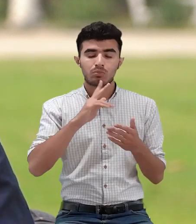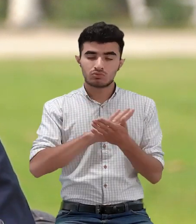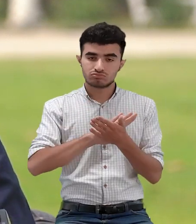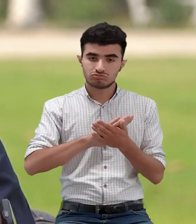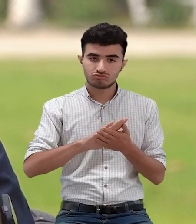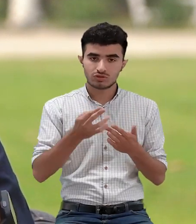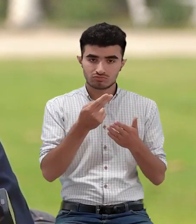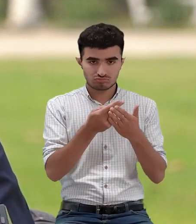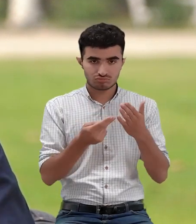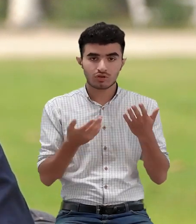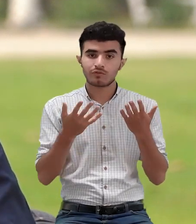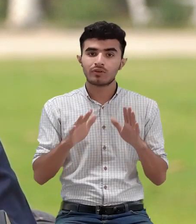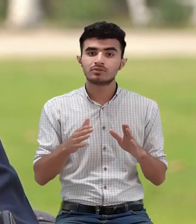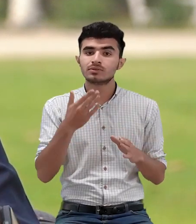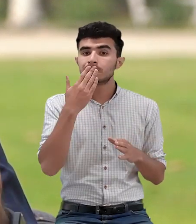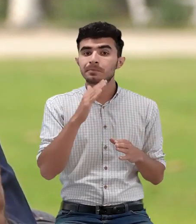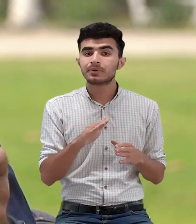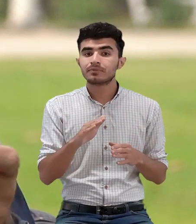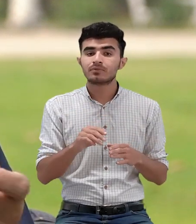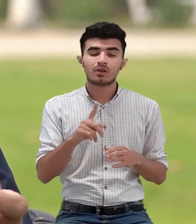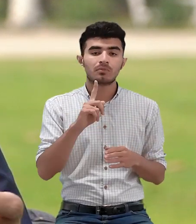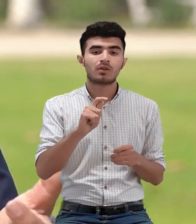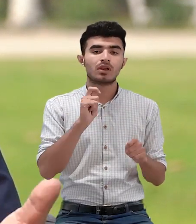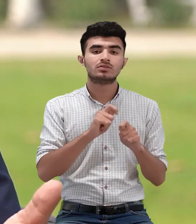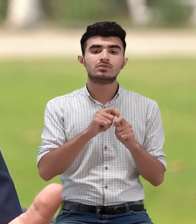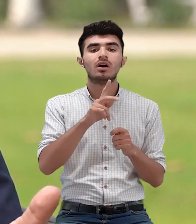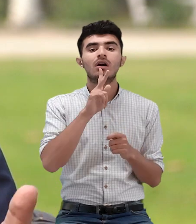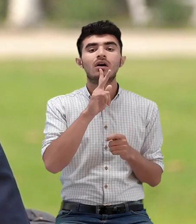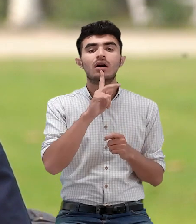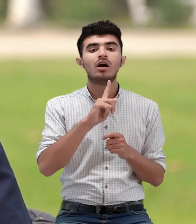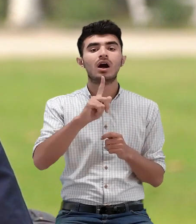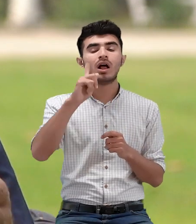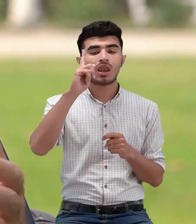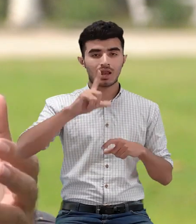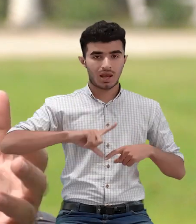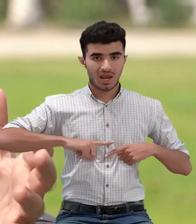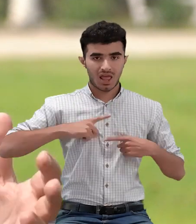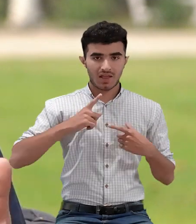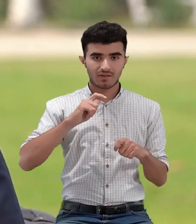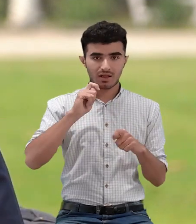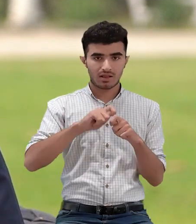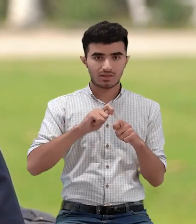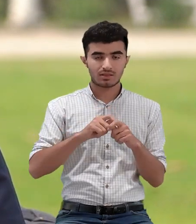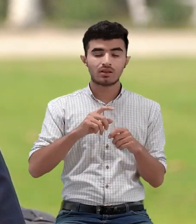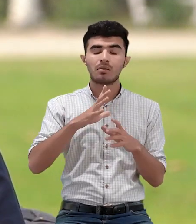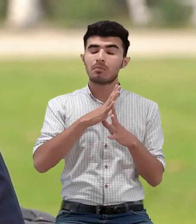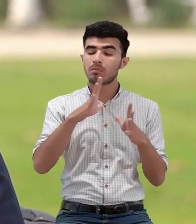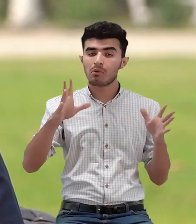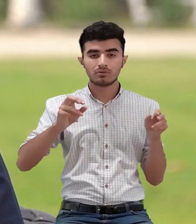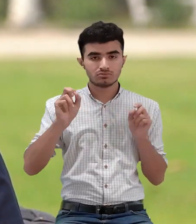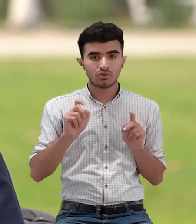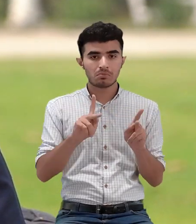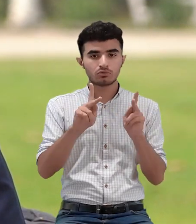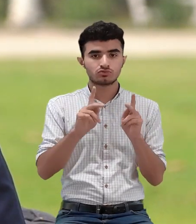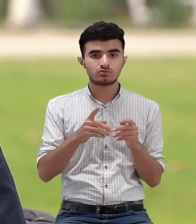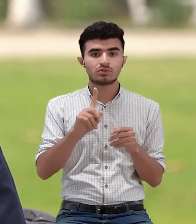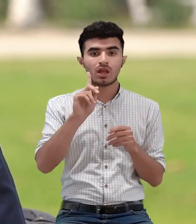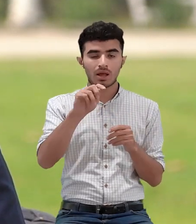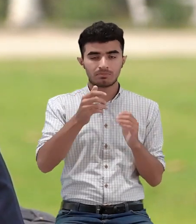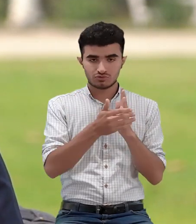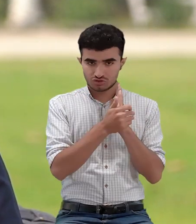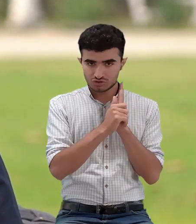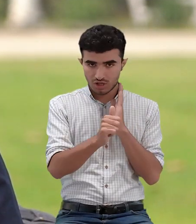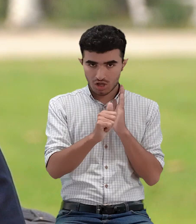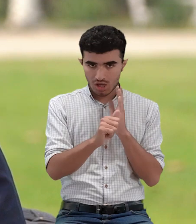کیا ہے کہ ہم نے نحن قسمنا بینکم المعیشہ، زندگی کی بہت ساری چیزیں، اپرچونٹیز، آپ کے